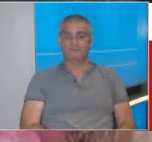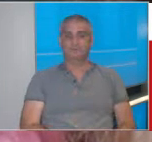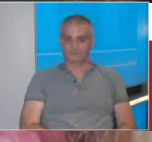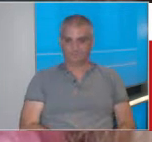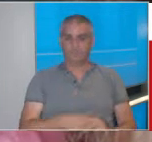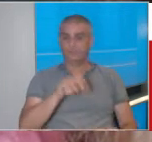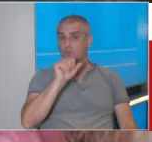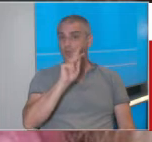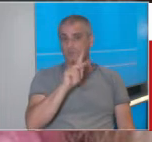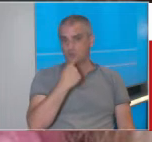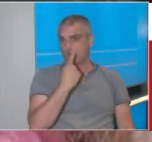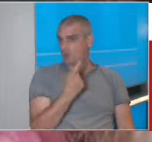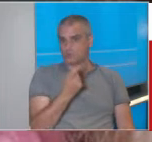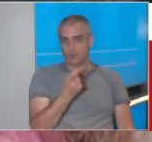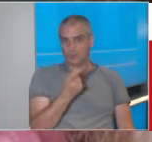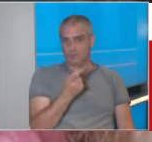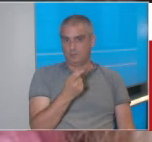גם אולה קרבצ'נקו טוענת